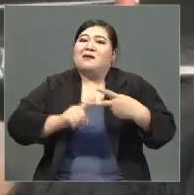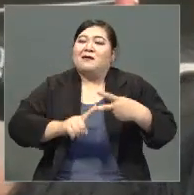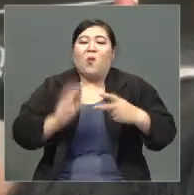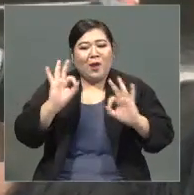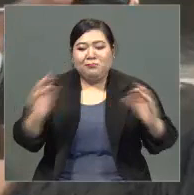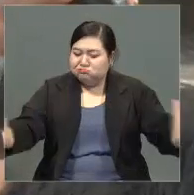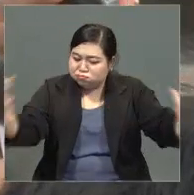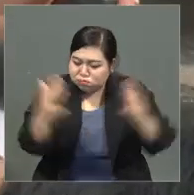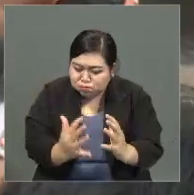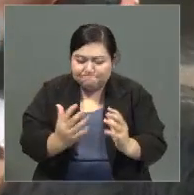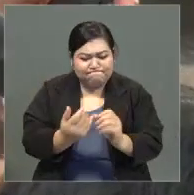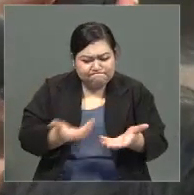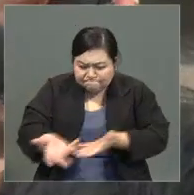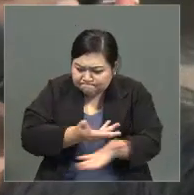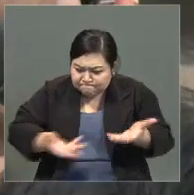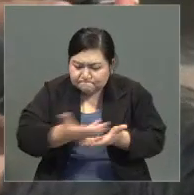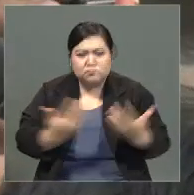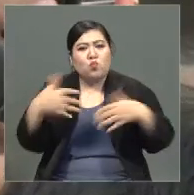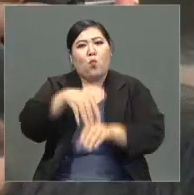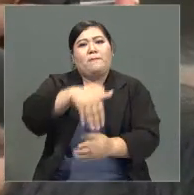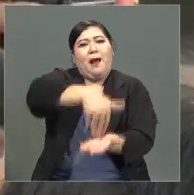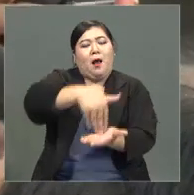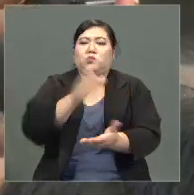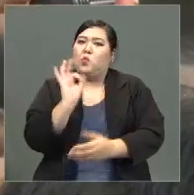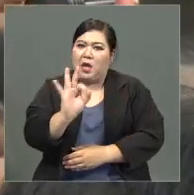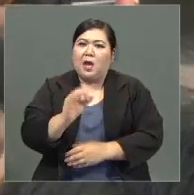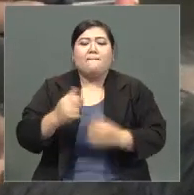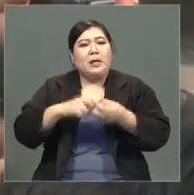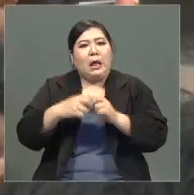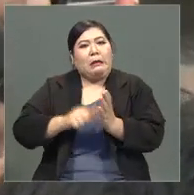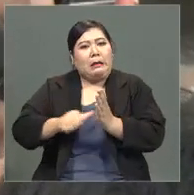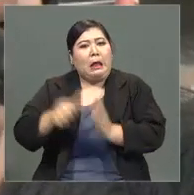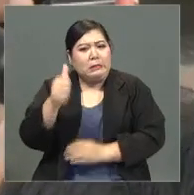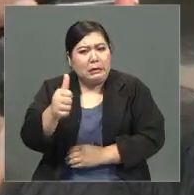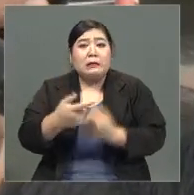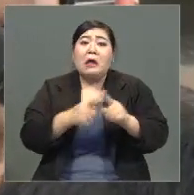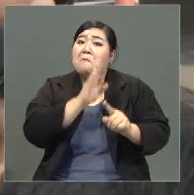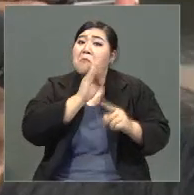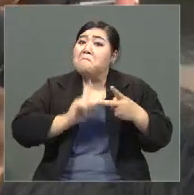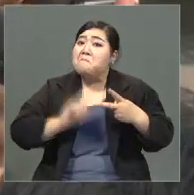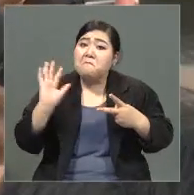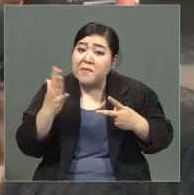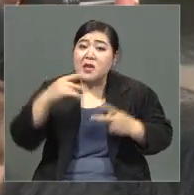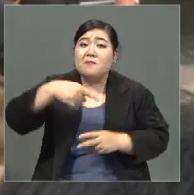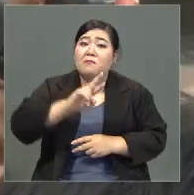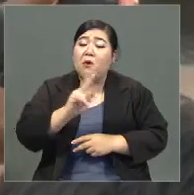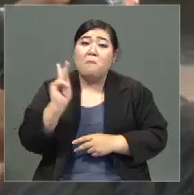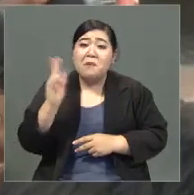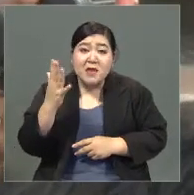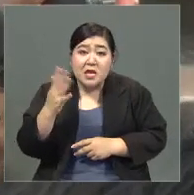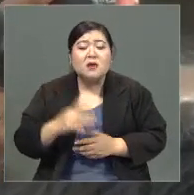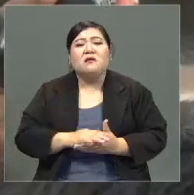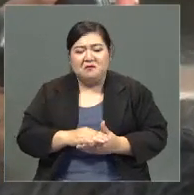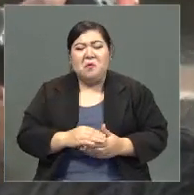สบการณ์ว่าน่าจะแก้ปัญหาได้ช้ากว่านะครับช้ากว่าการมีพ.ร.ก.ฉุกเฉินแล้วก็การ